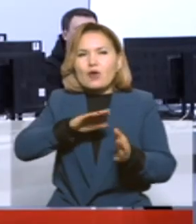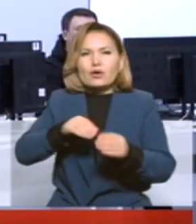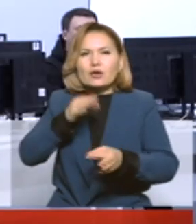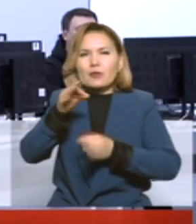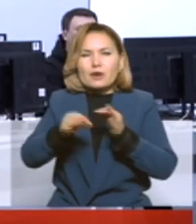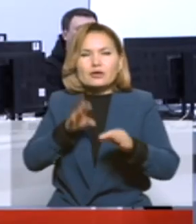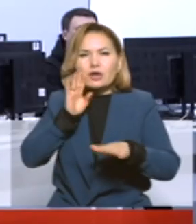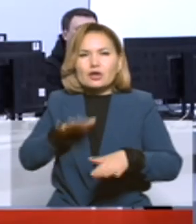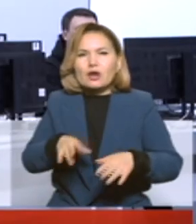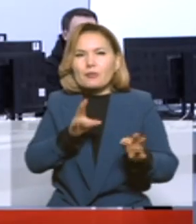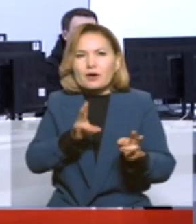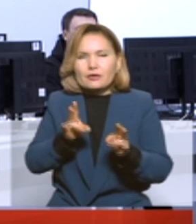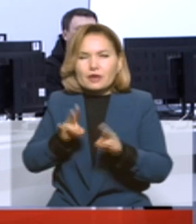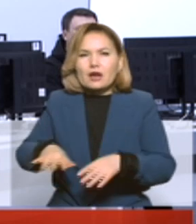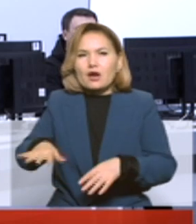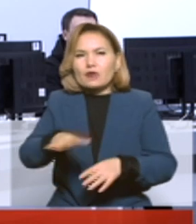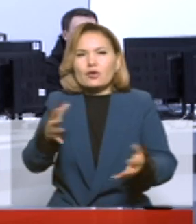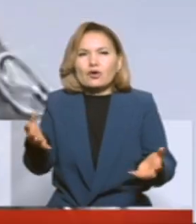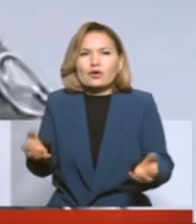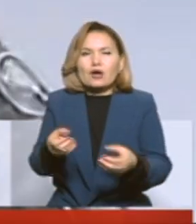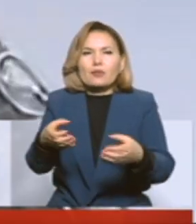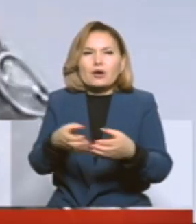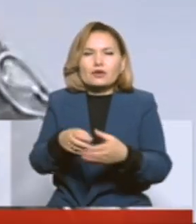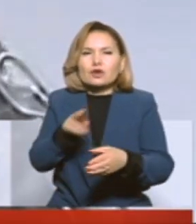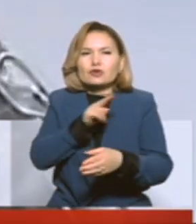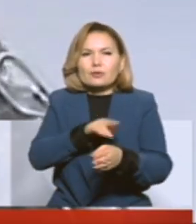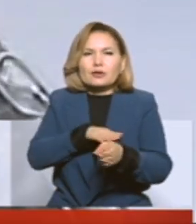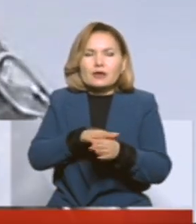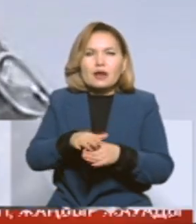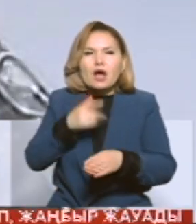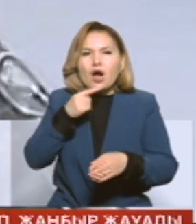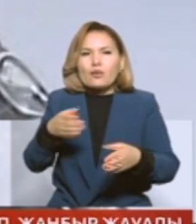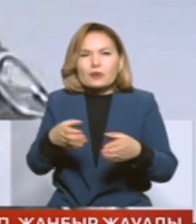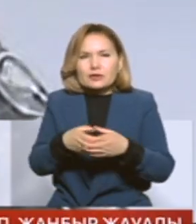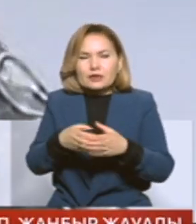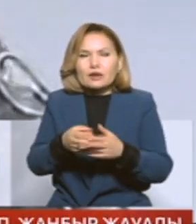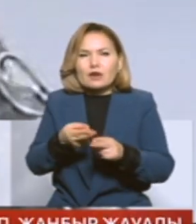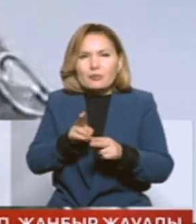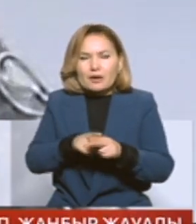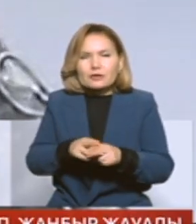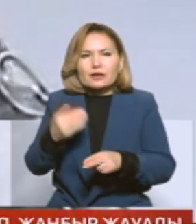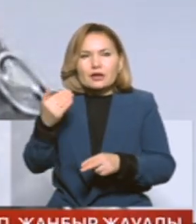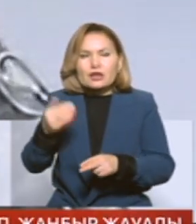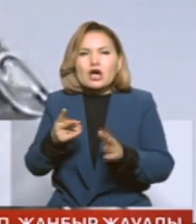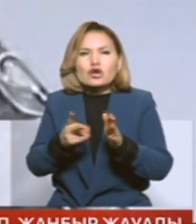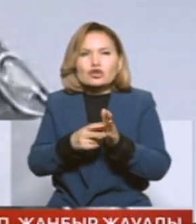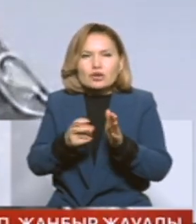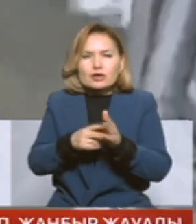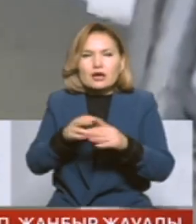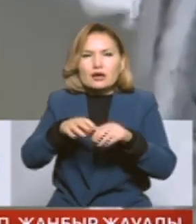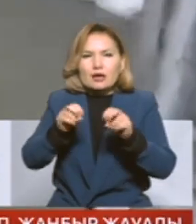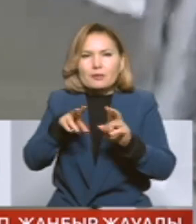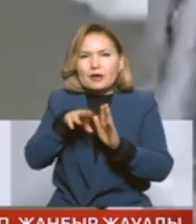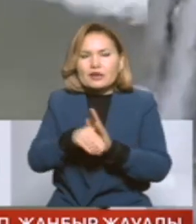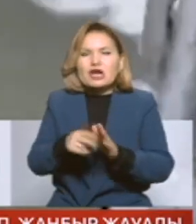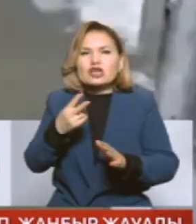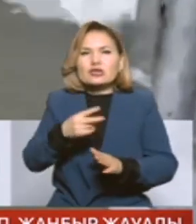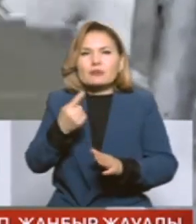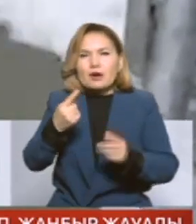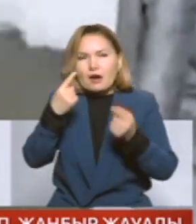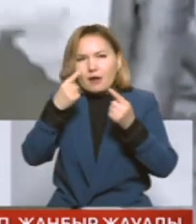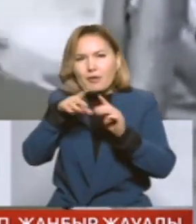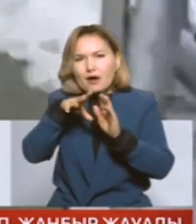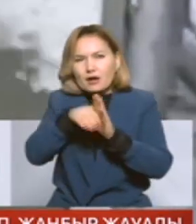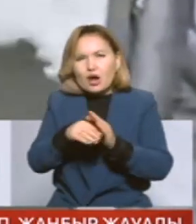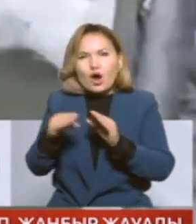су апатынан зардап шеккен аудандарды құтқару шаралары барысында қарулы күштерінің жеке құрамынан 700-ден астам адам, 21 бірлік